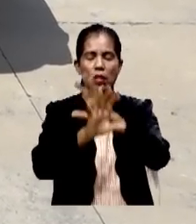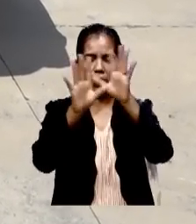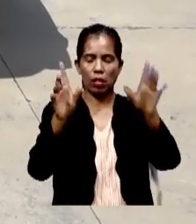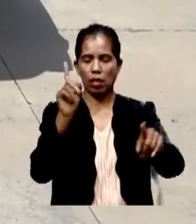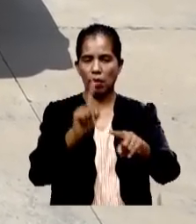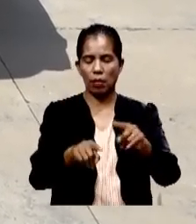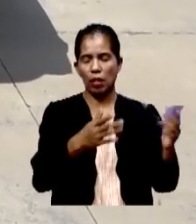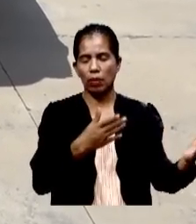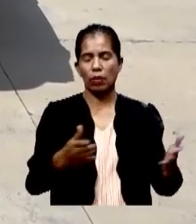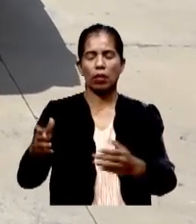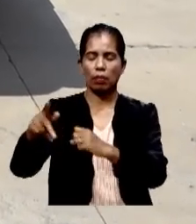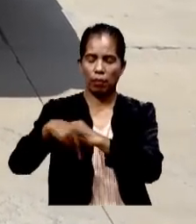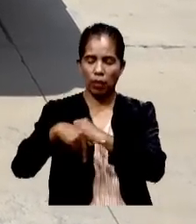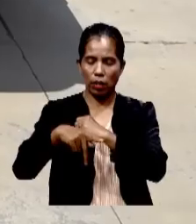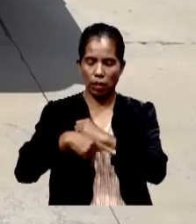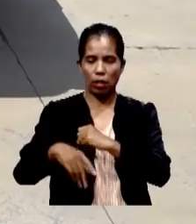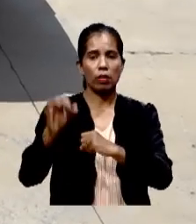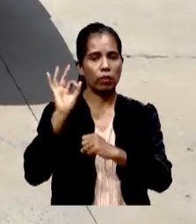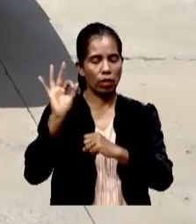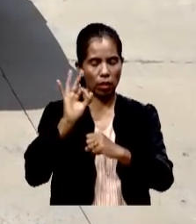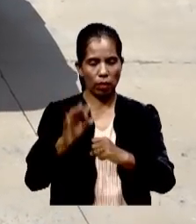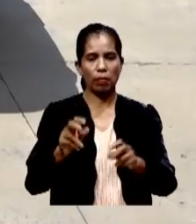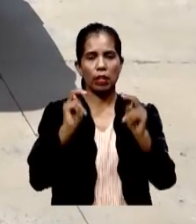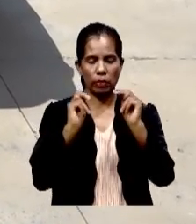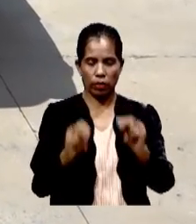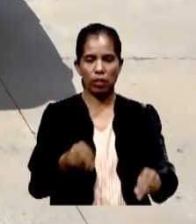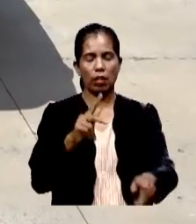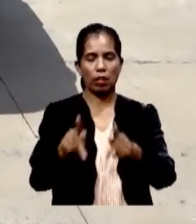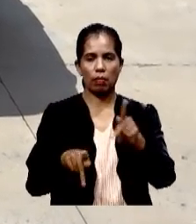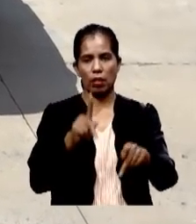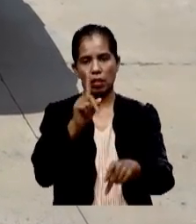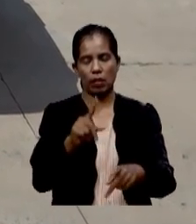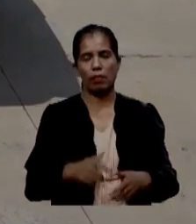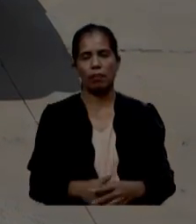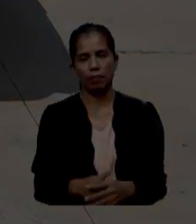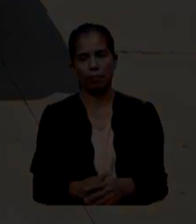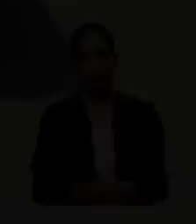labele lori Fretilin ba interesse pessoal. Bem-vinda, Ximenes, GMN.